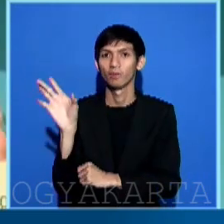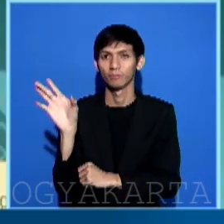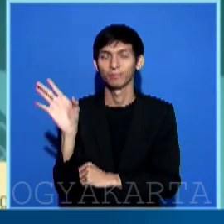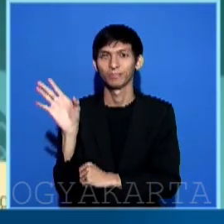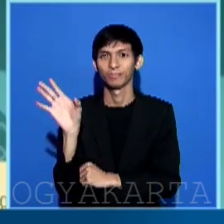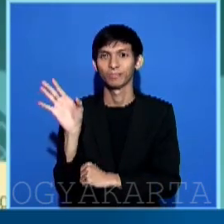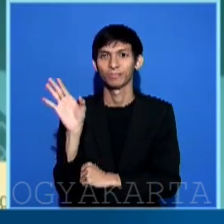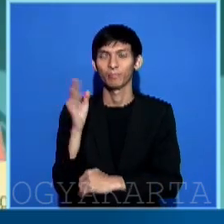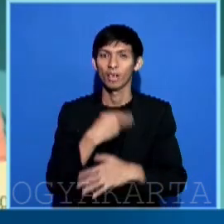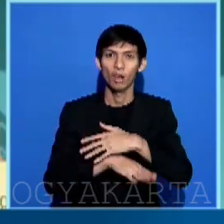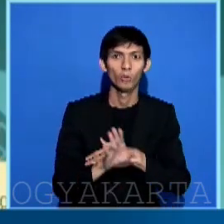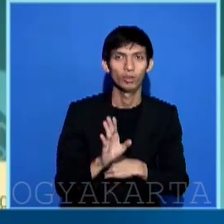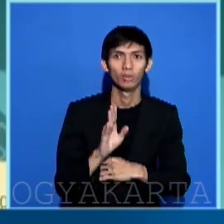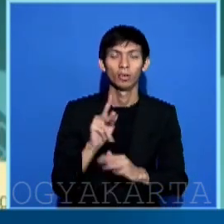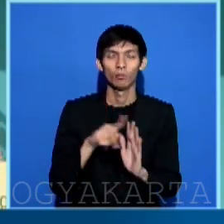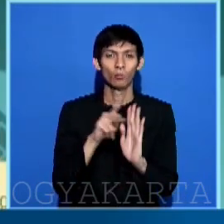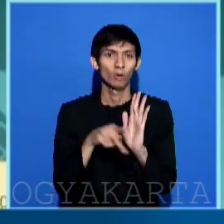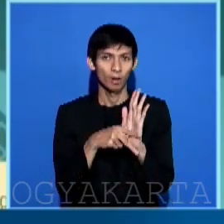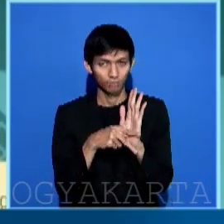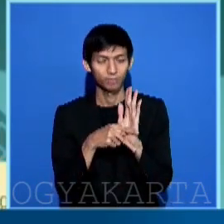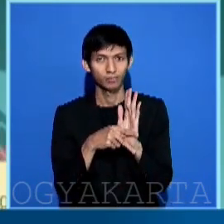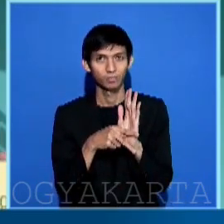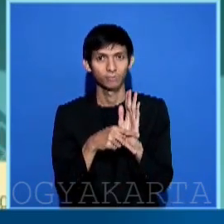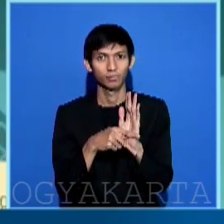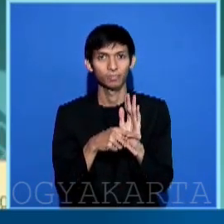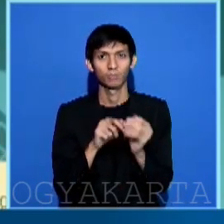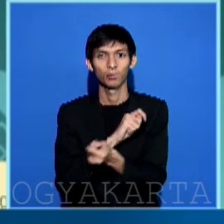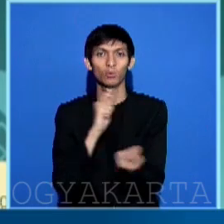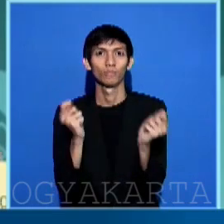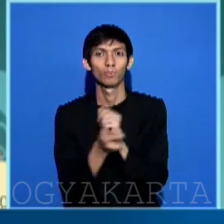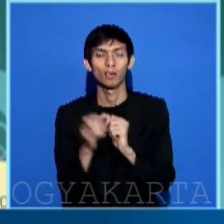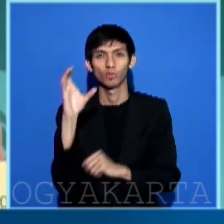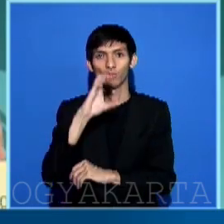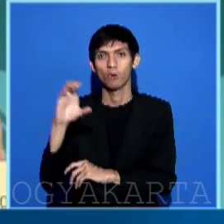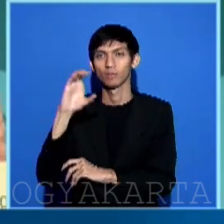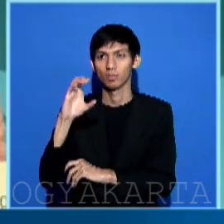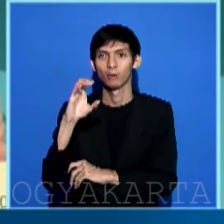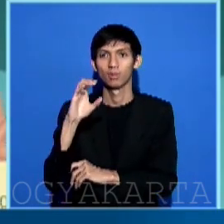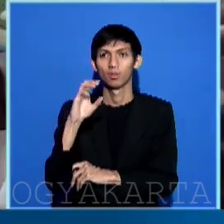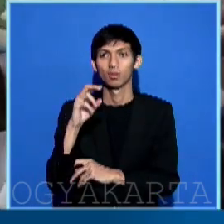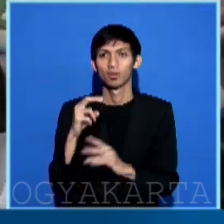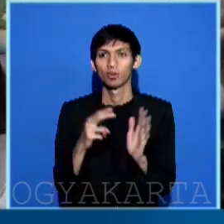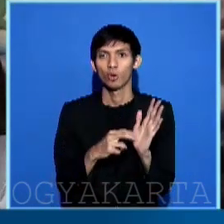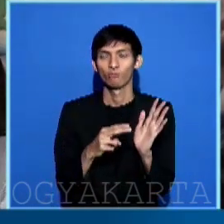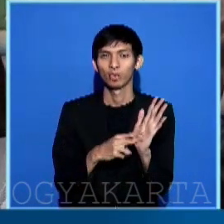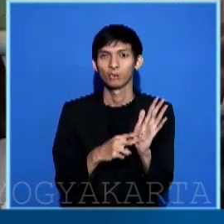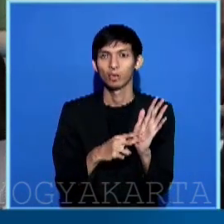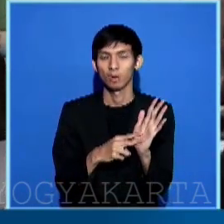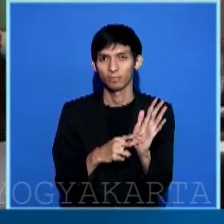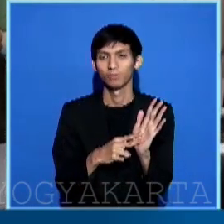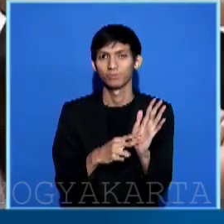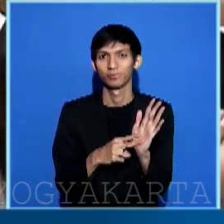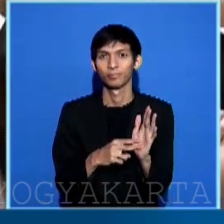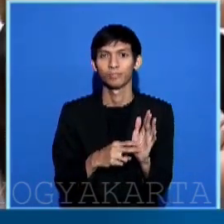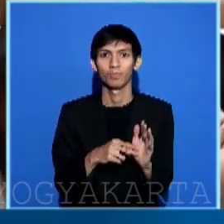Transition program atau jetp dengan eh kontributor utamanya adalah Norwegia yang punya reputasi sangat baik terkait dengan